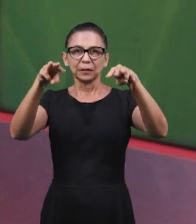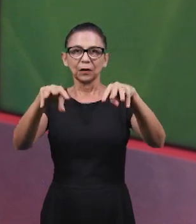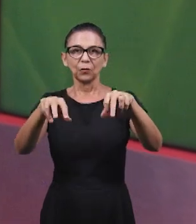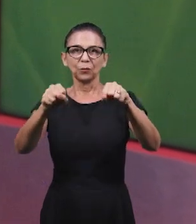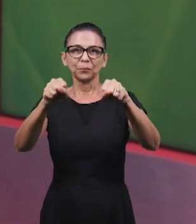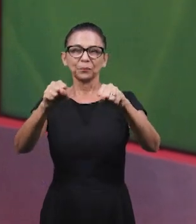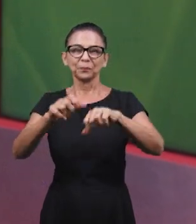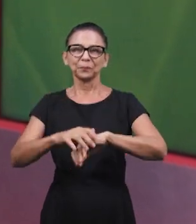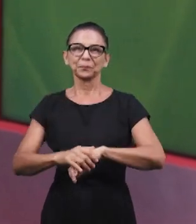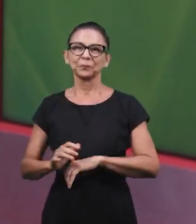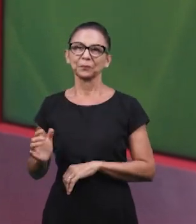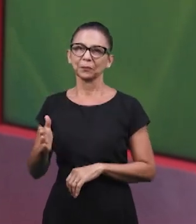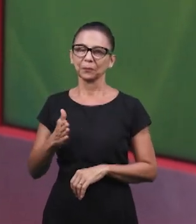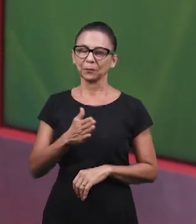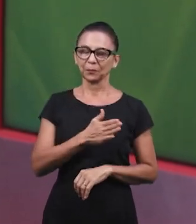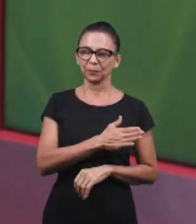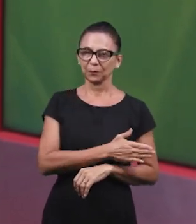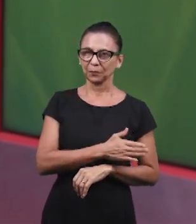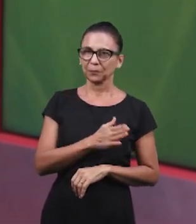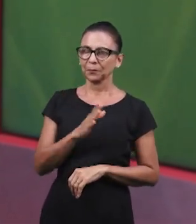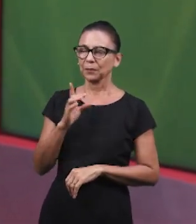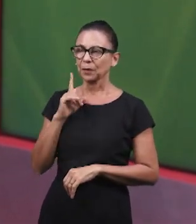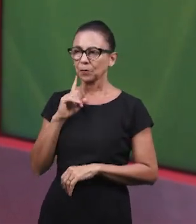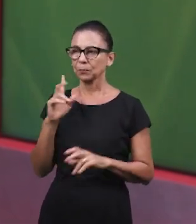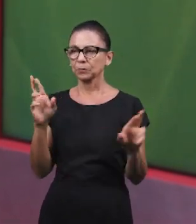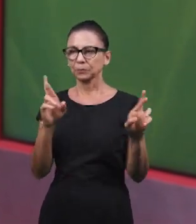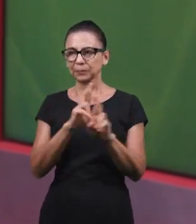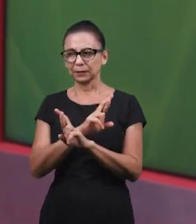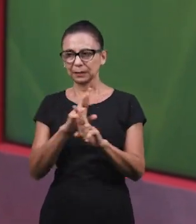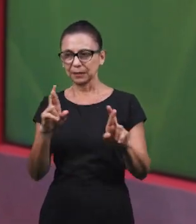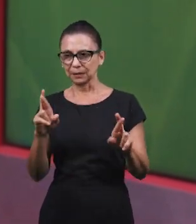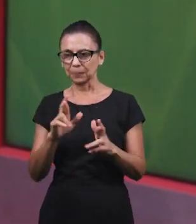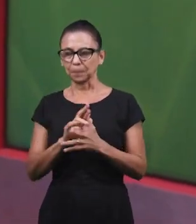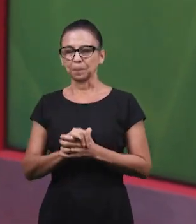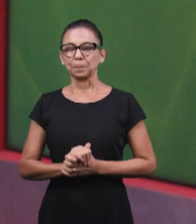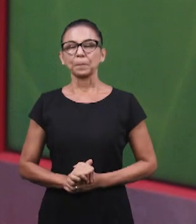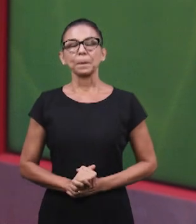d'Israël se nourrissait de cette manne